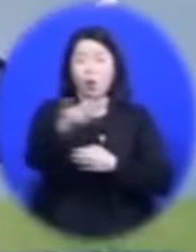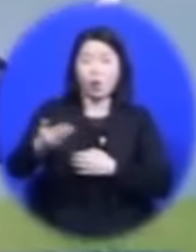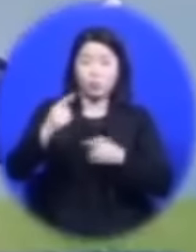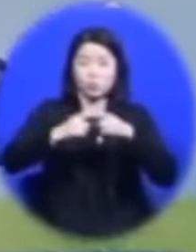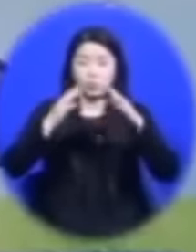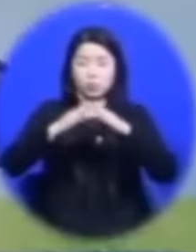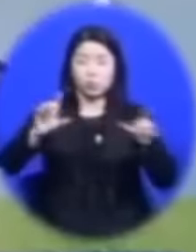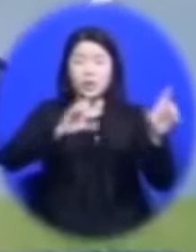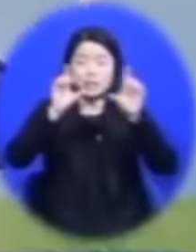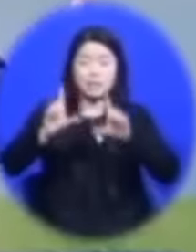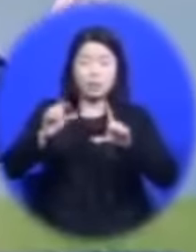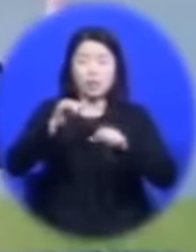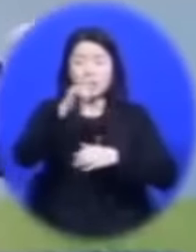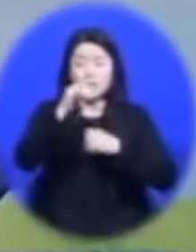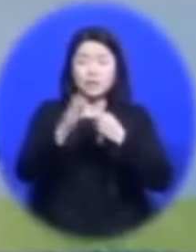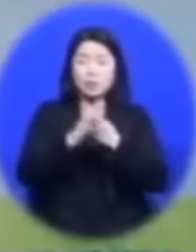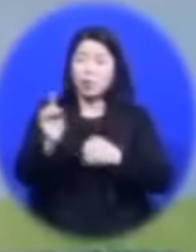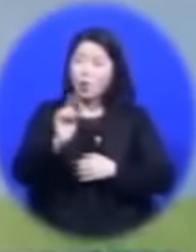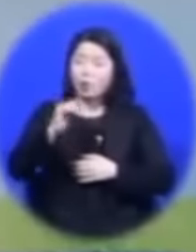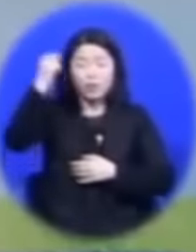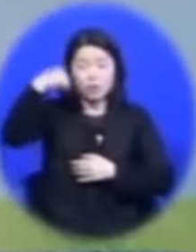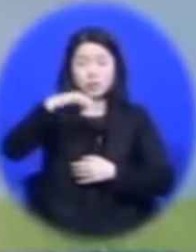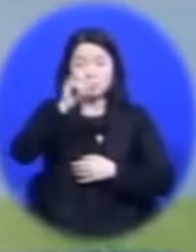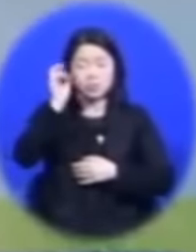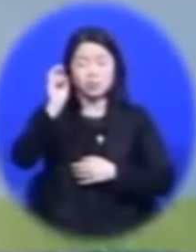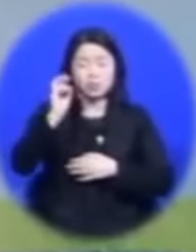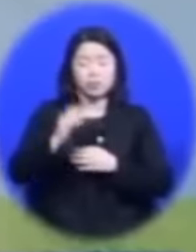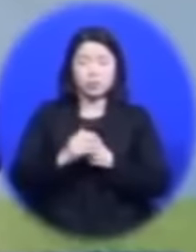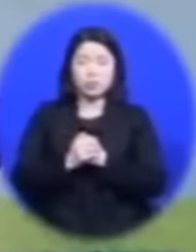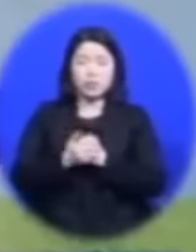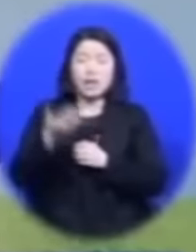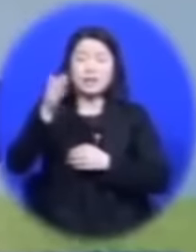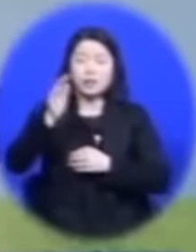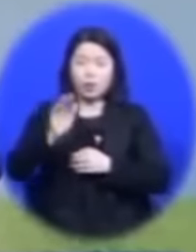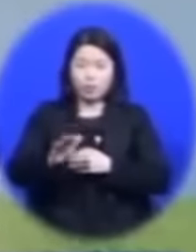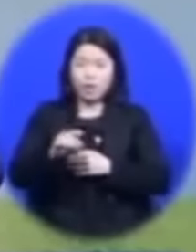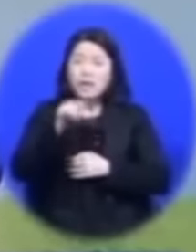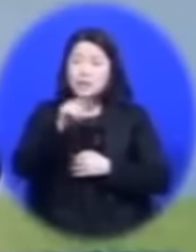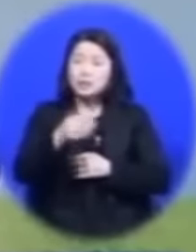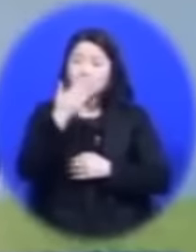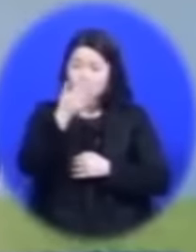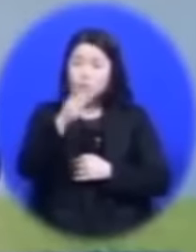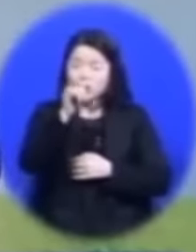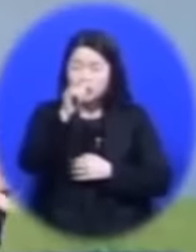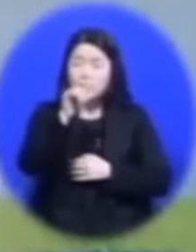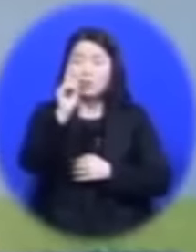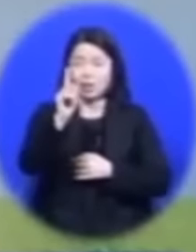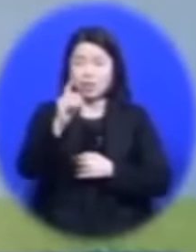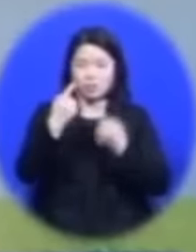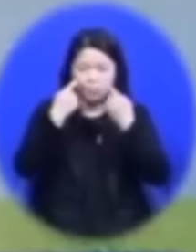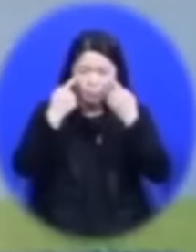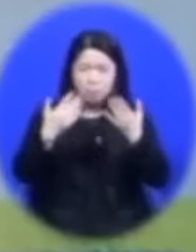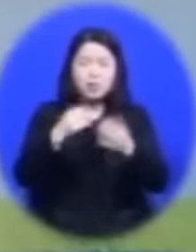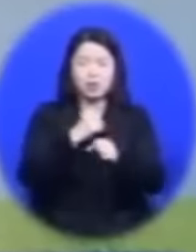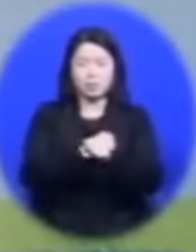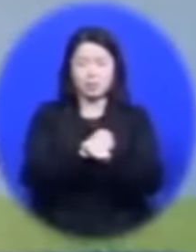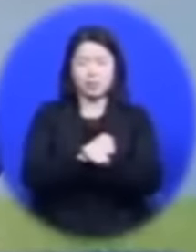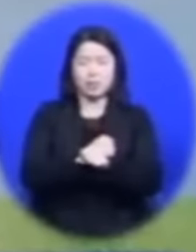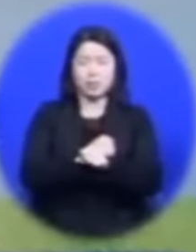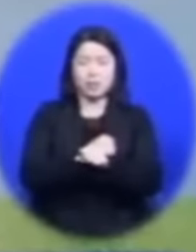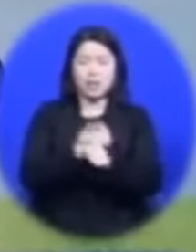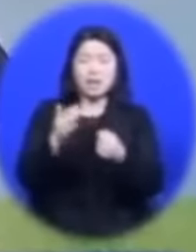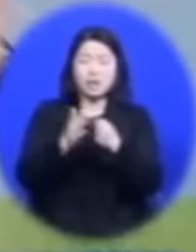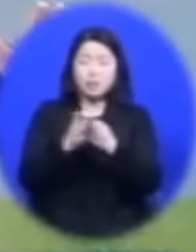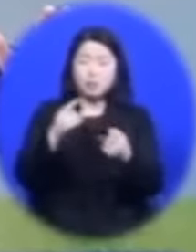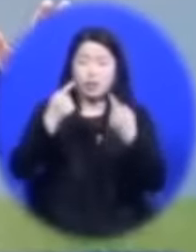다 어떤 느낌이 있으실 겁니다. 그런데 그럴 수 있다는 거 하나는 분명합니다.